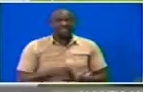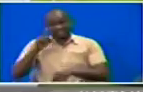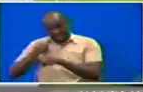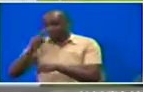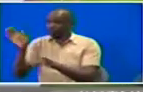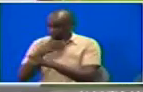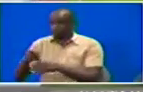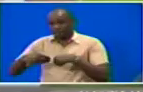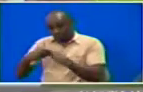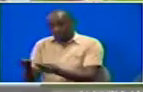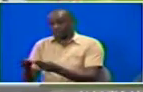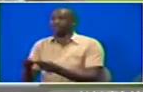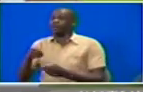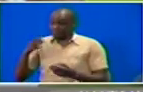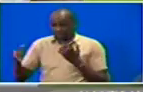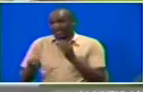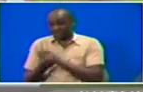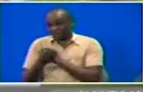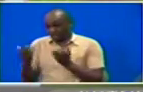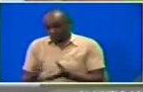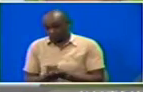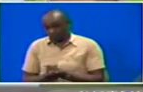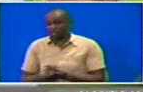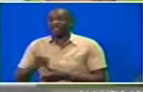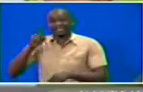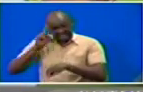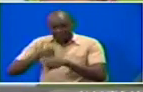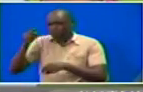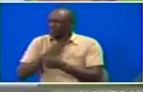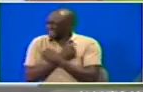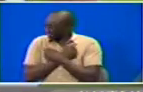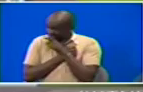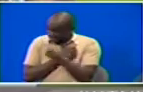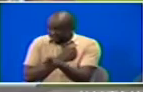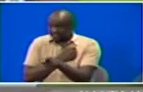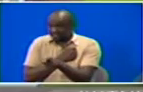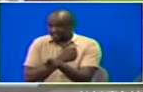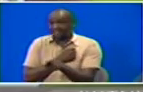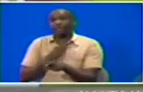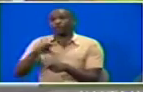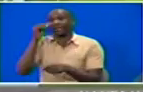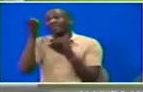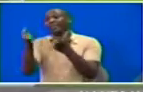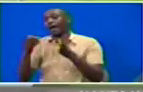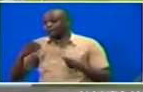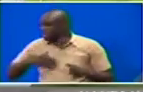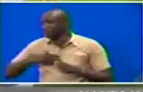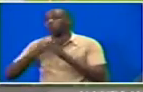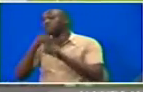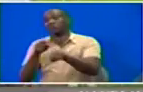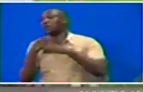album, tena kitu ambacho wacha nikuambie, kile ambacho ni favorite yako, unaitoa unapata sio favorite ya